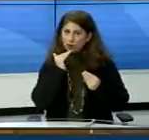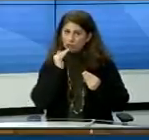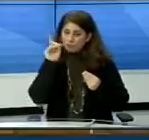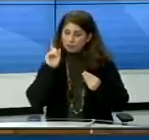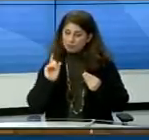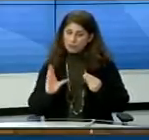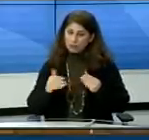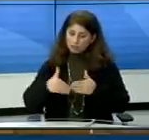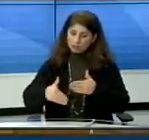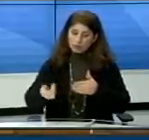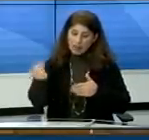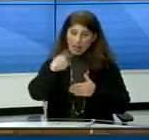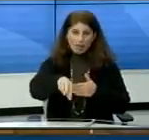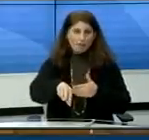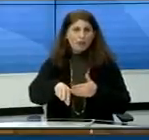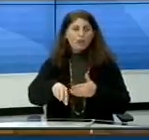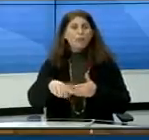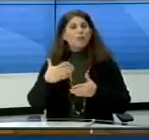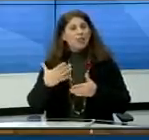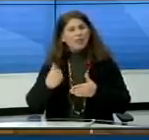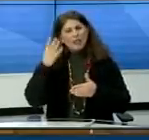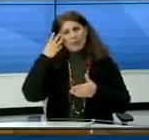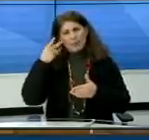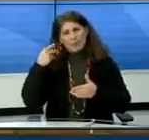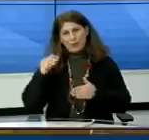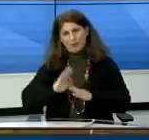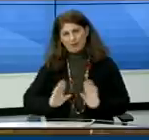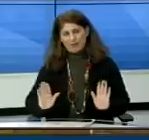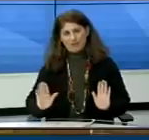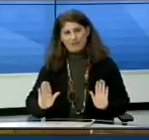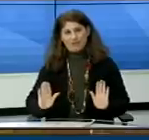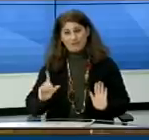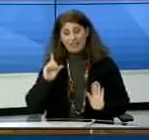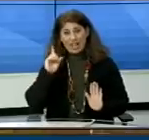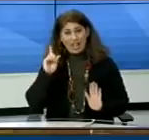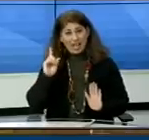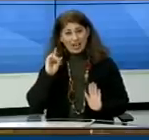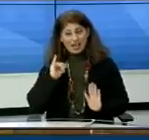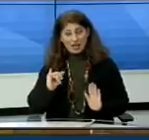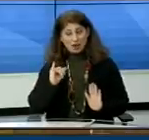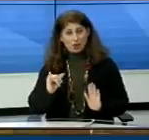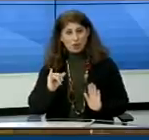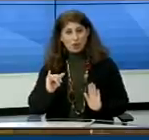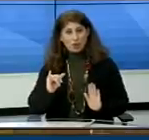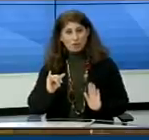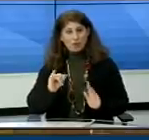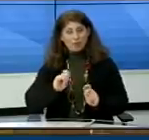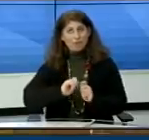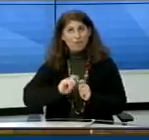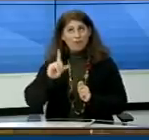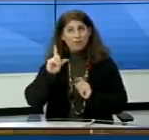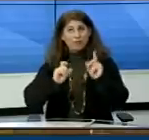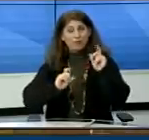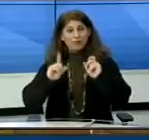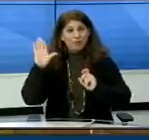ίσως και αύριο, θα έχει ξεχαστεί ως ένα ακόμα πυροτέχνημα του